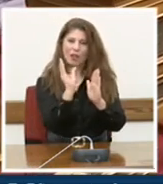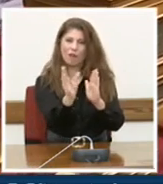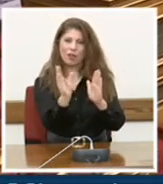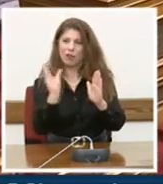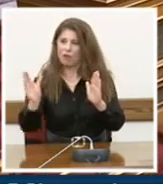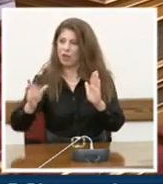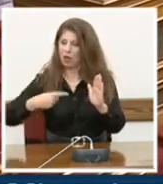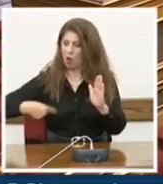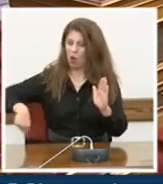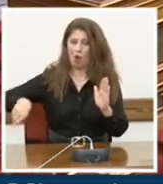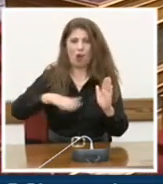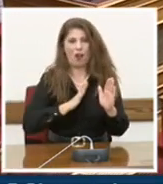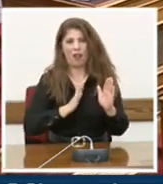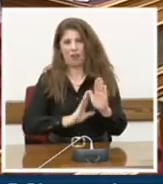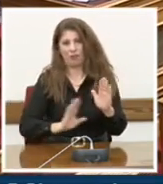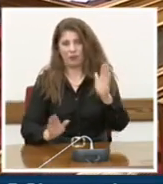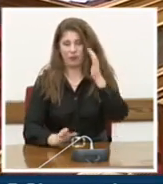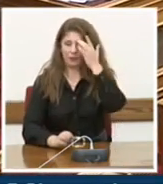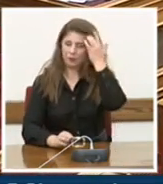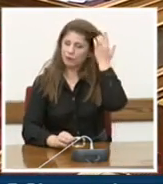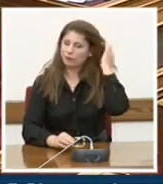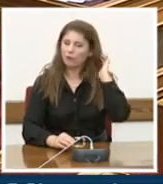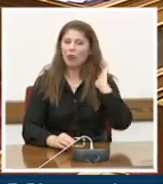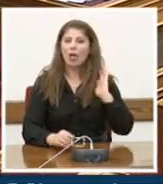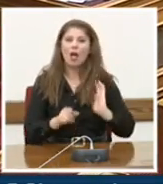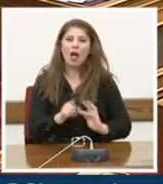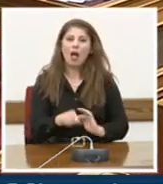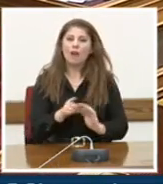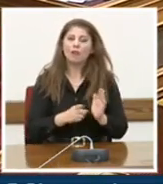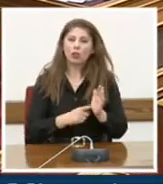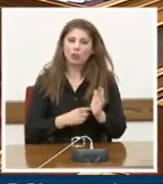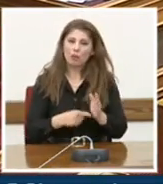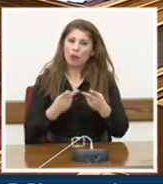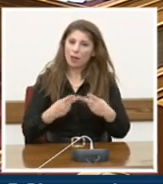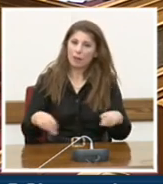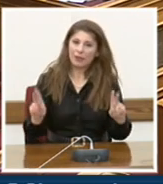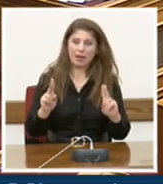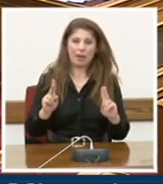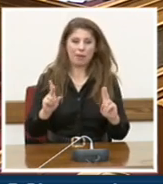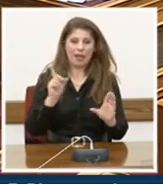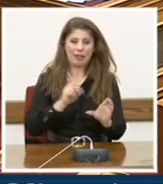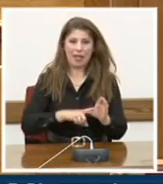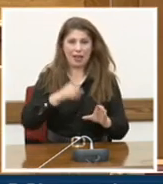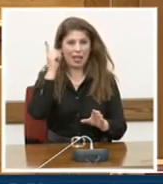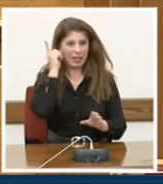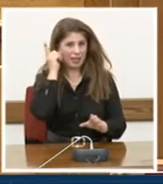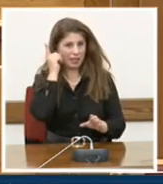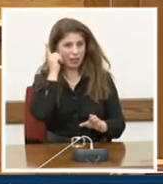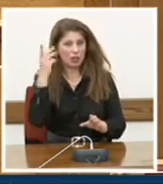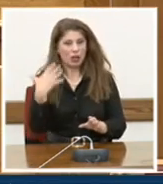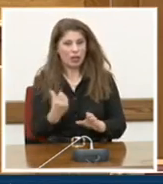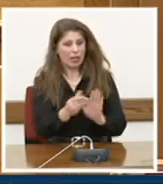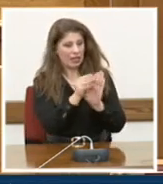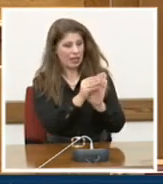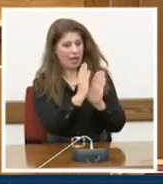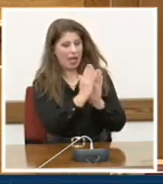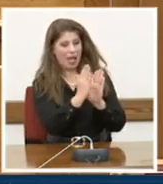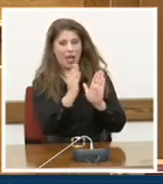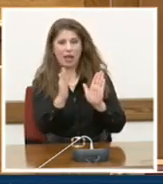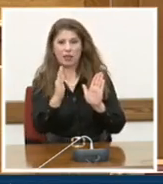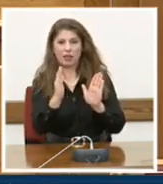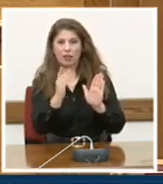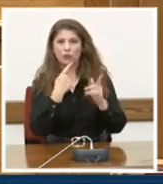Μιλάμε για την νομοθεσία που επιτρέπει στις εταιρείες κινητής τηλεφωνίας να διατηρούν αρχείο συνομιλιών και